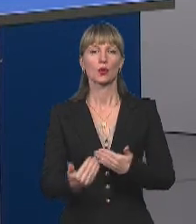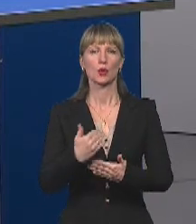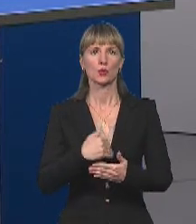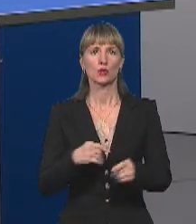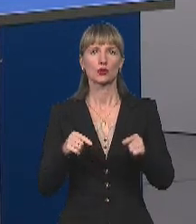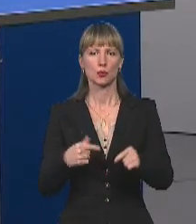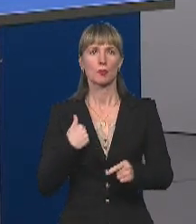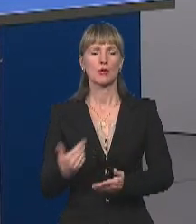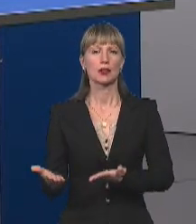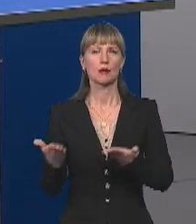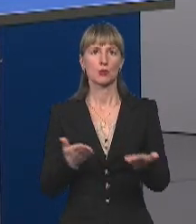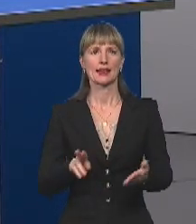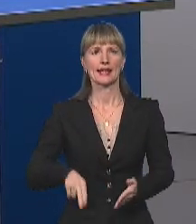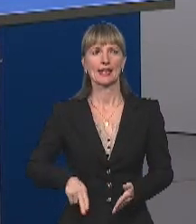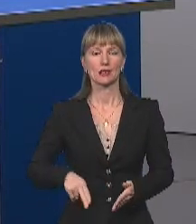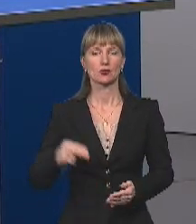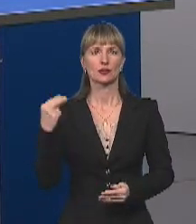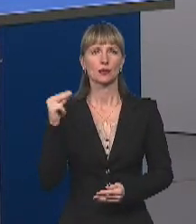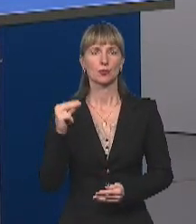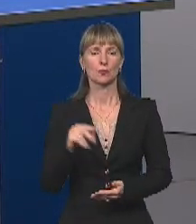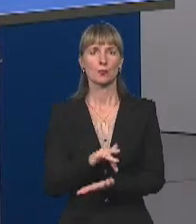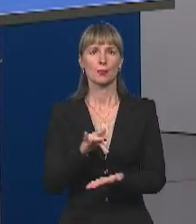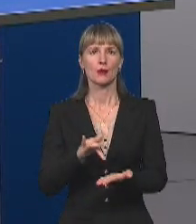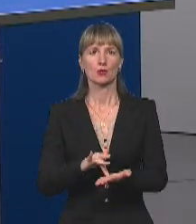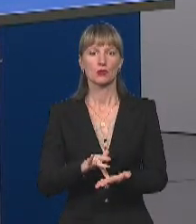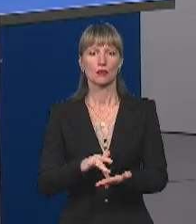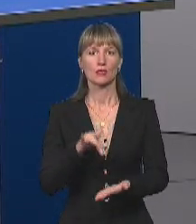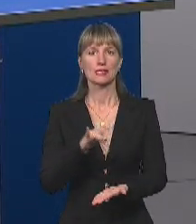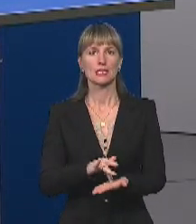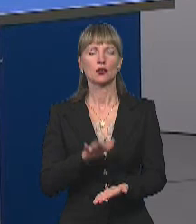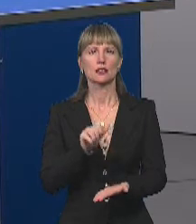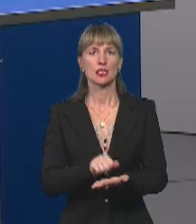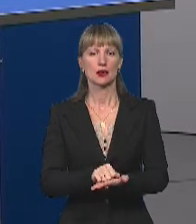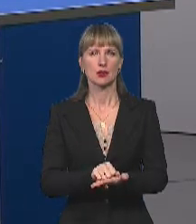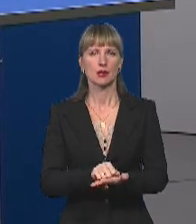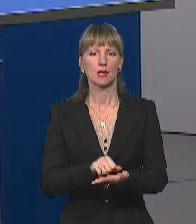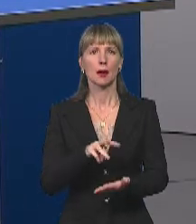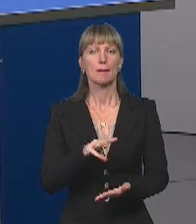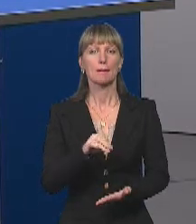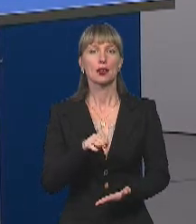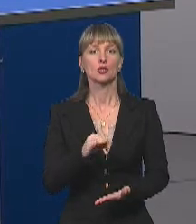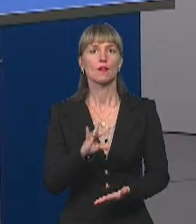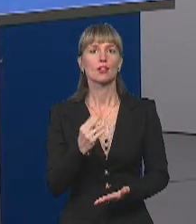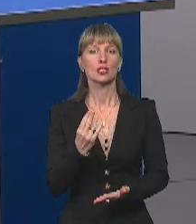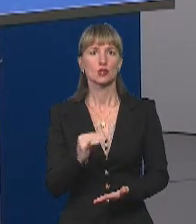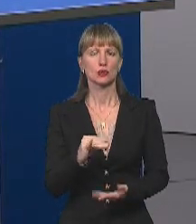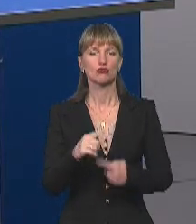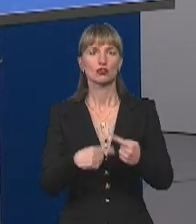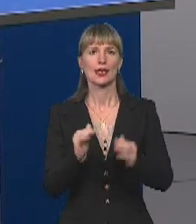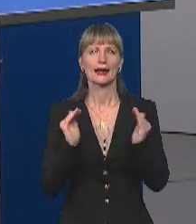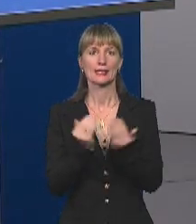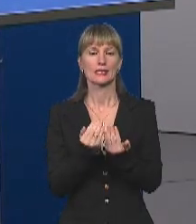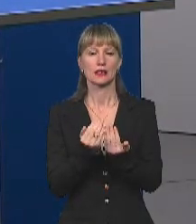нашої студії ми запрошували директора Запорізького міського центру зайнятості Олександра Матовицю. Через